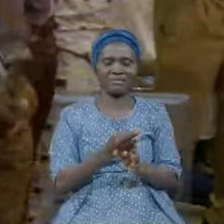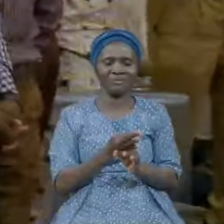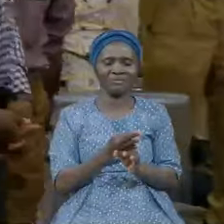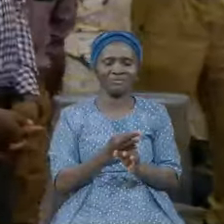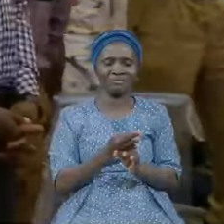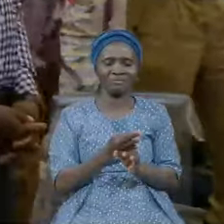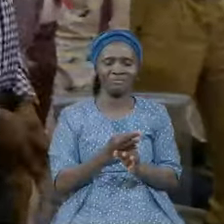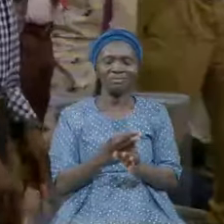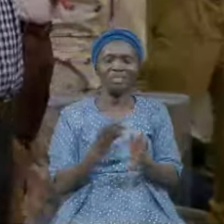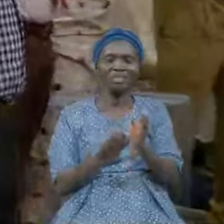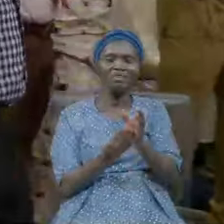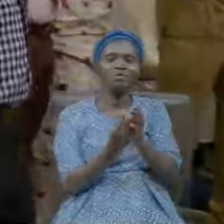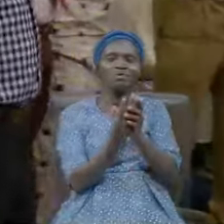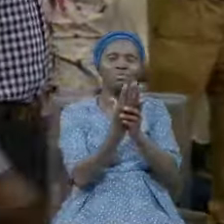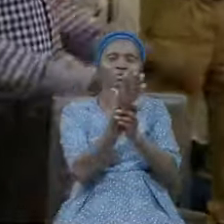la foi dynamique,